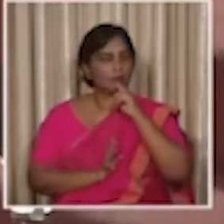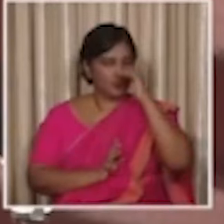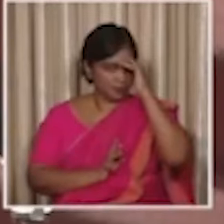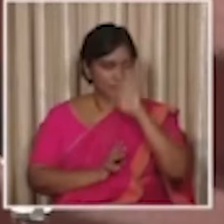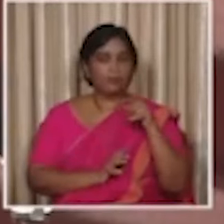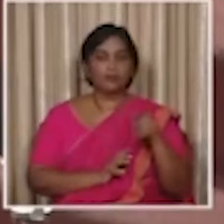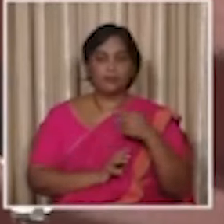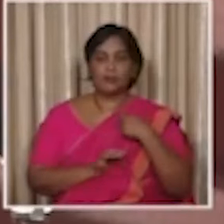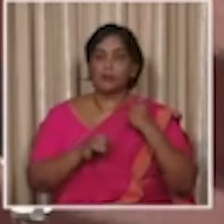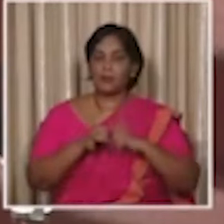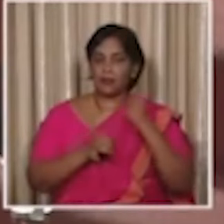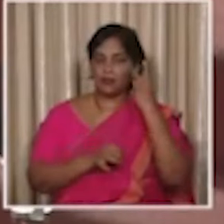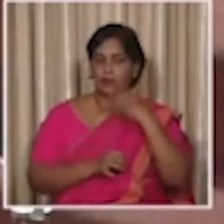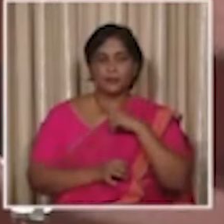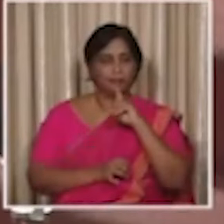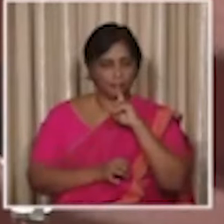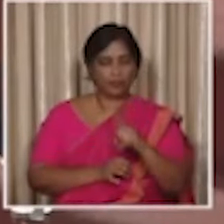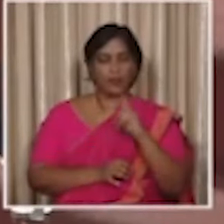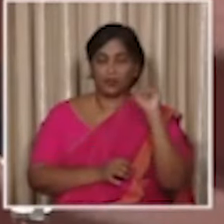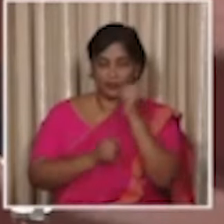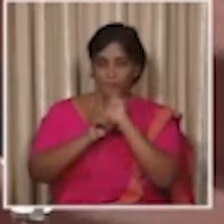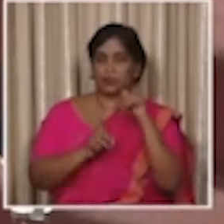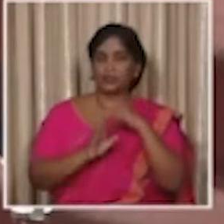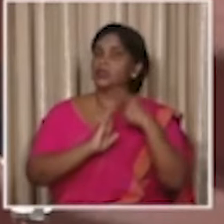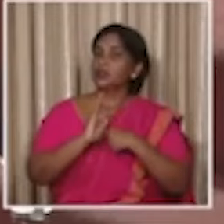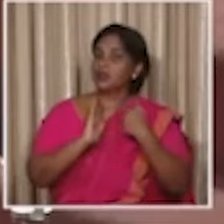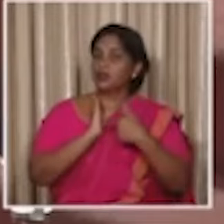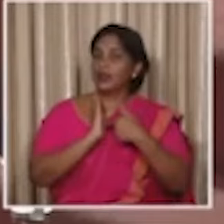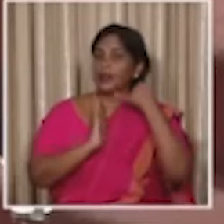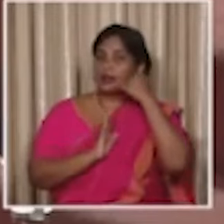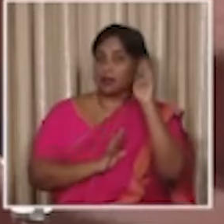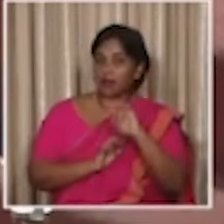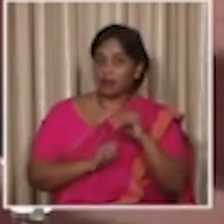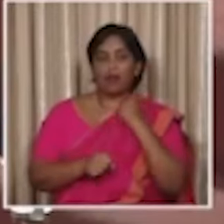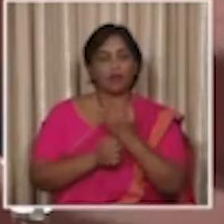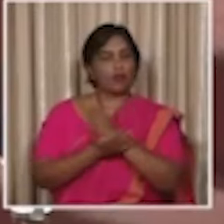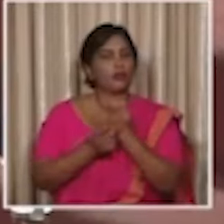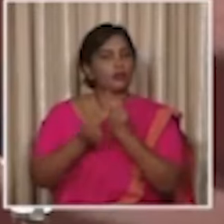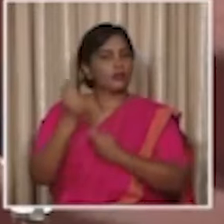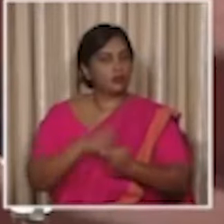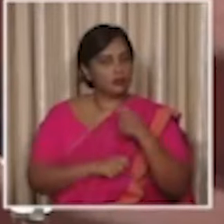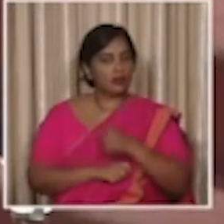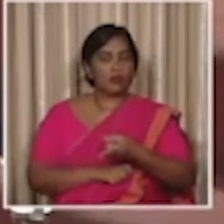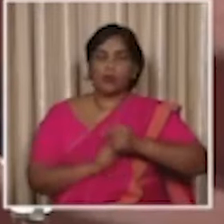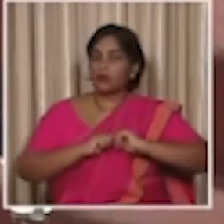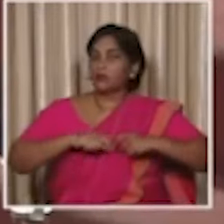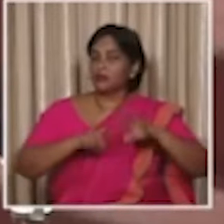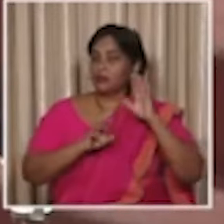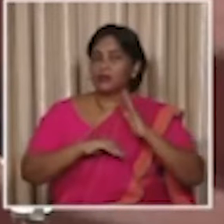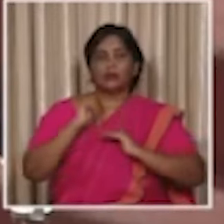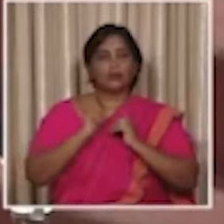කතානායකතුමනි මගේ ප්‍රශ්න කිහිපෙම අසනු ලබනවා. කෙලින්ම ශ්‍රී ලංකාවේ ටෙලිකොම් ආයතනයේ රජය සතු කොටස් විකිණීම සඳහා අනුගමනය කොට